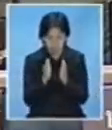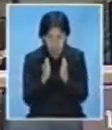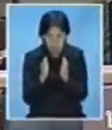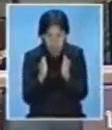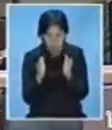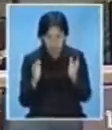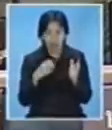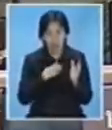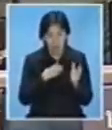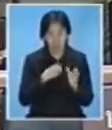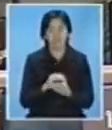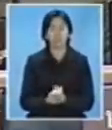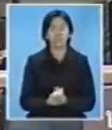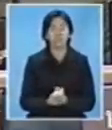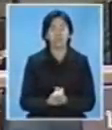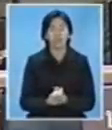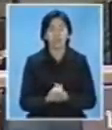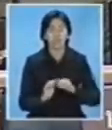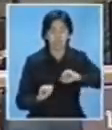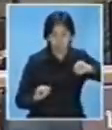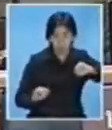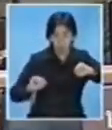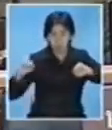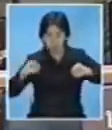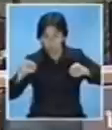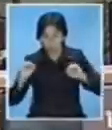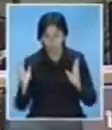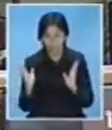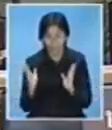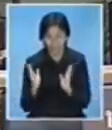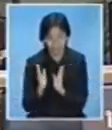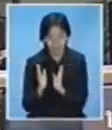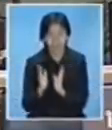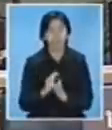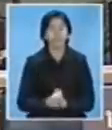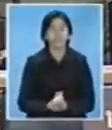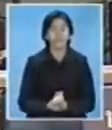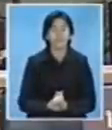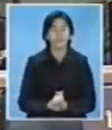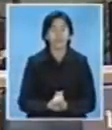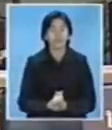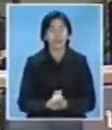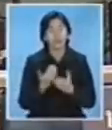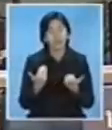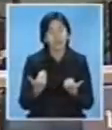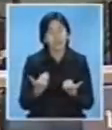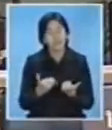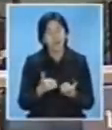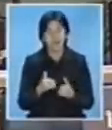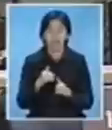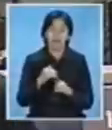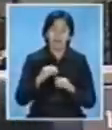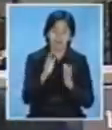แล้วก็ให้พื้นที่โซนด้านตะวันตกตะวันออกเนี่ยแคบลงพร้อมทั้งสัดส่วนของการแบ่งประโยชน์ของประเทศ